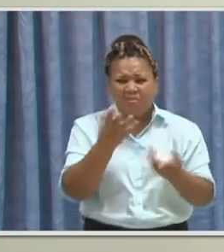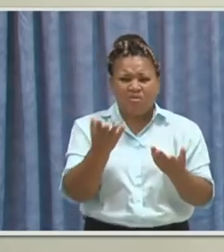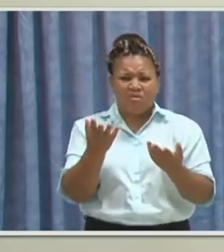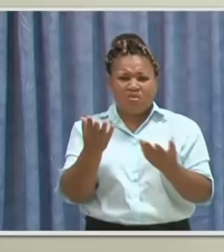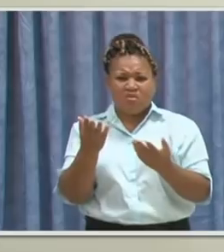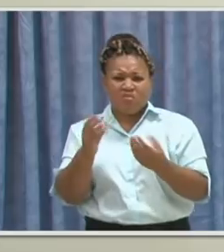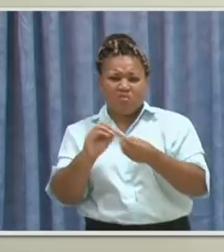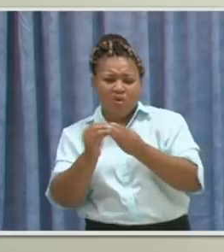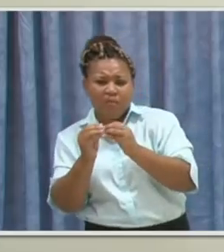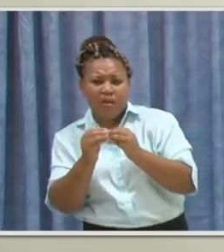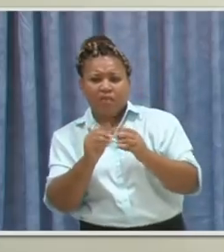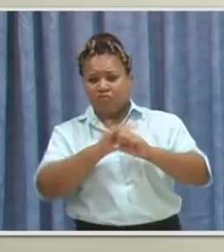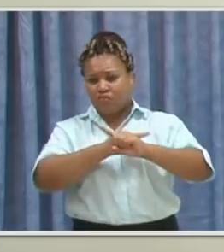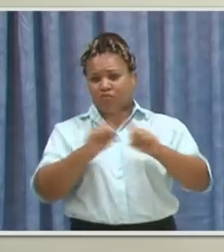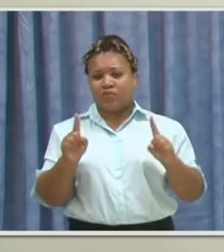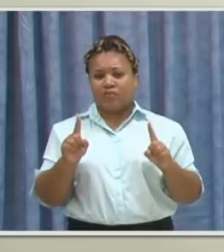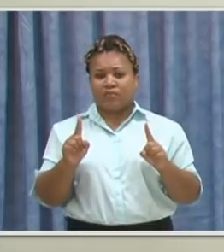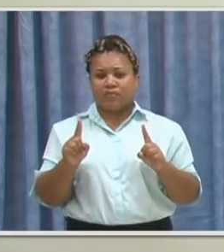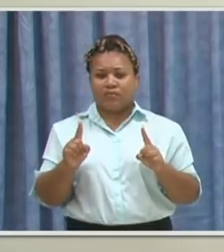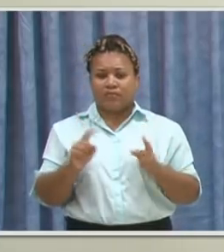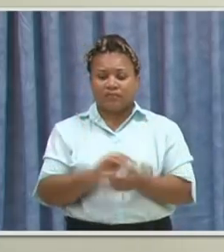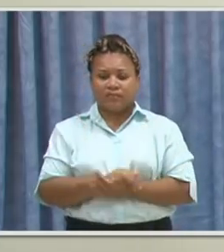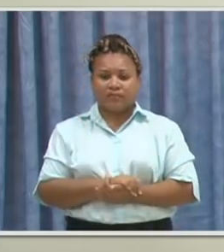cause nos services,